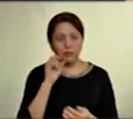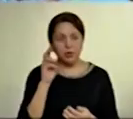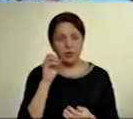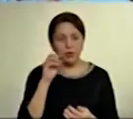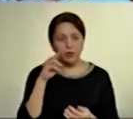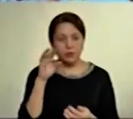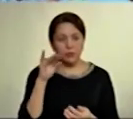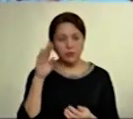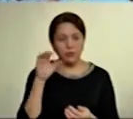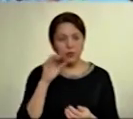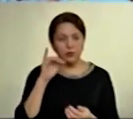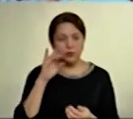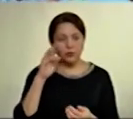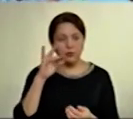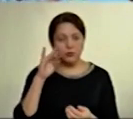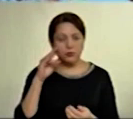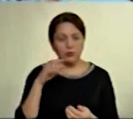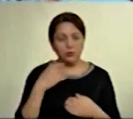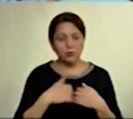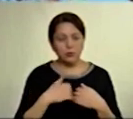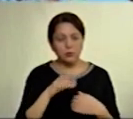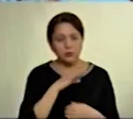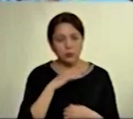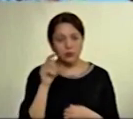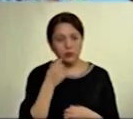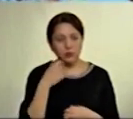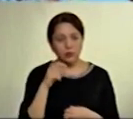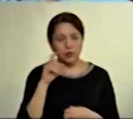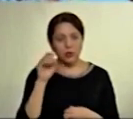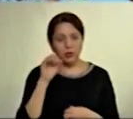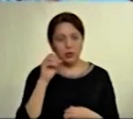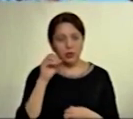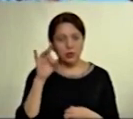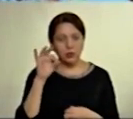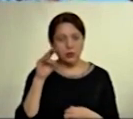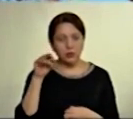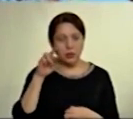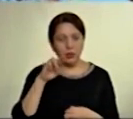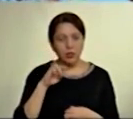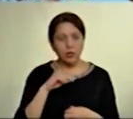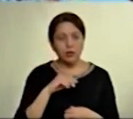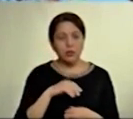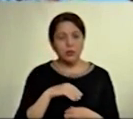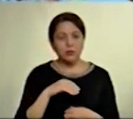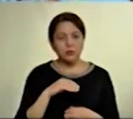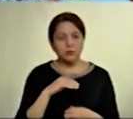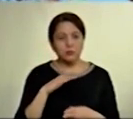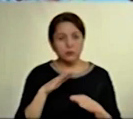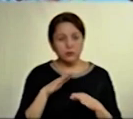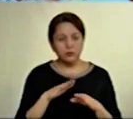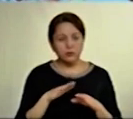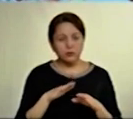Yunonlar o'rtasida bo'lib o'tgan jang, ya'ni Xironiya, ya'ni Beotiya hududini Xironiya